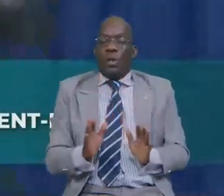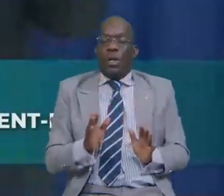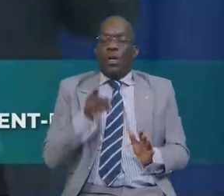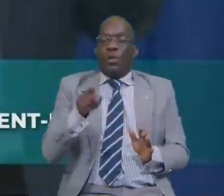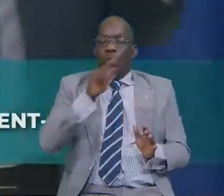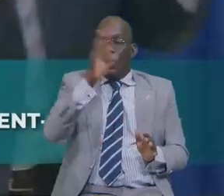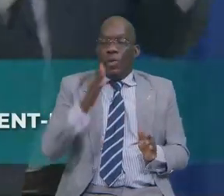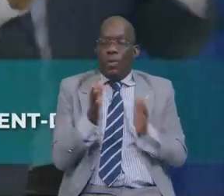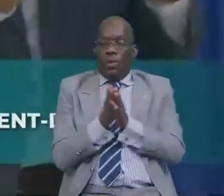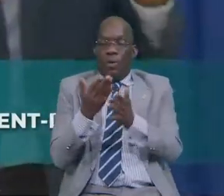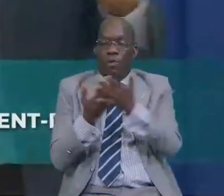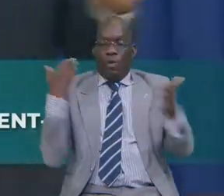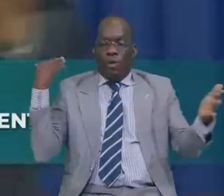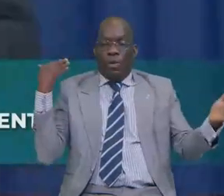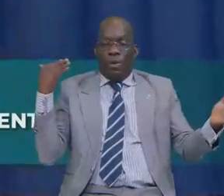peux.